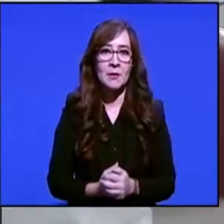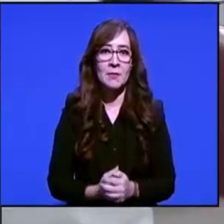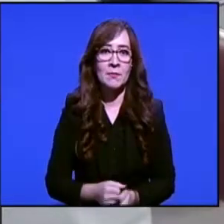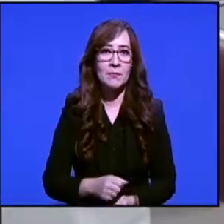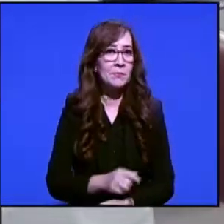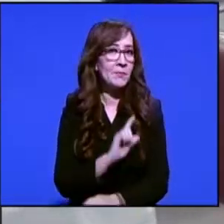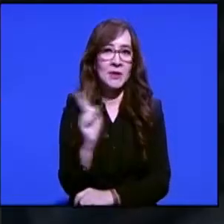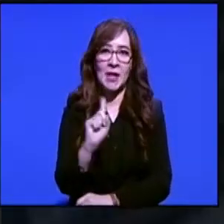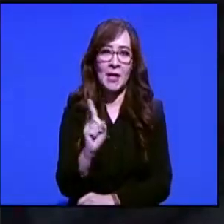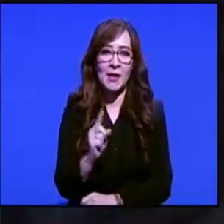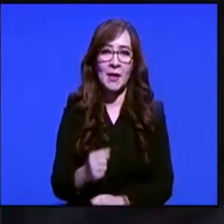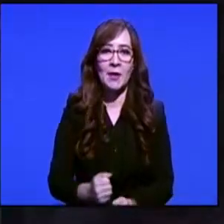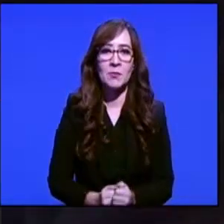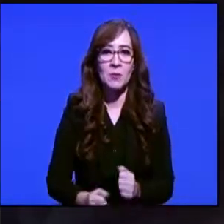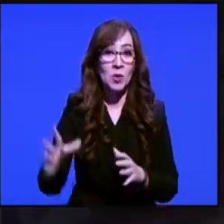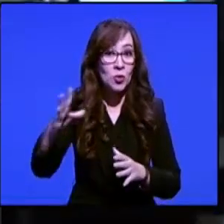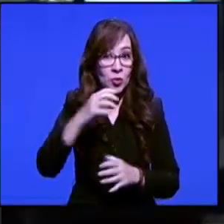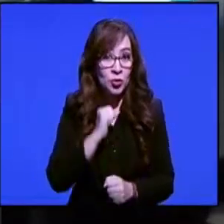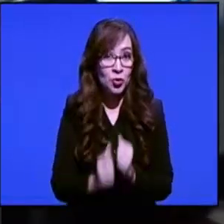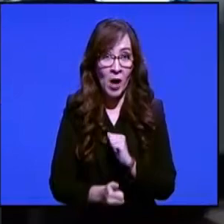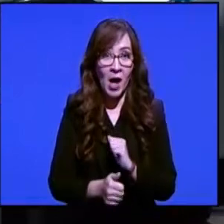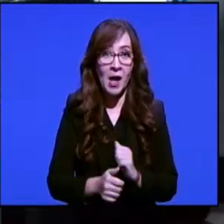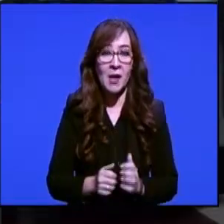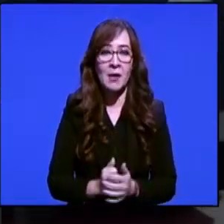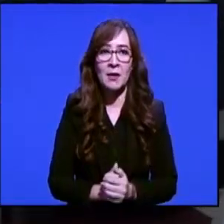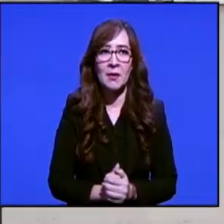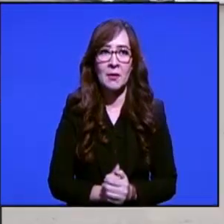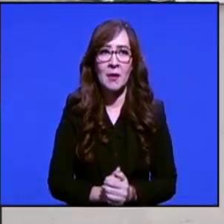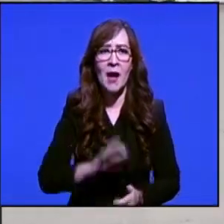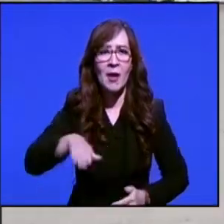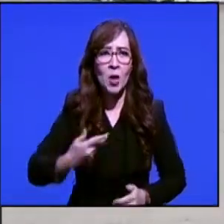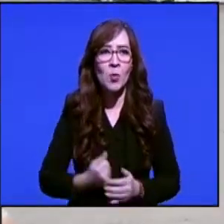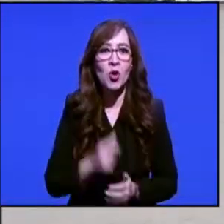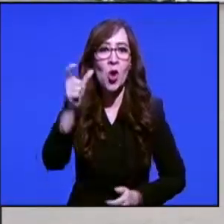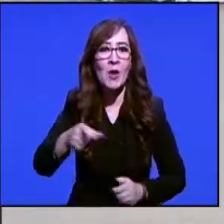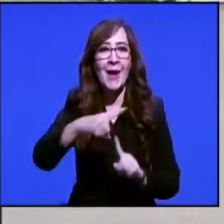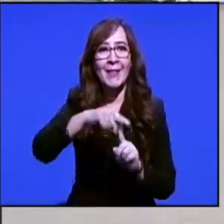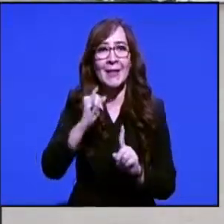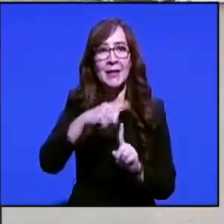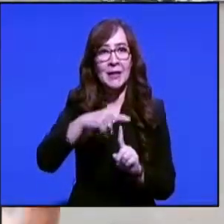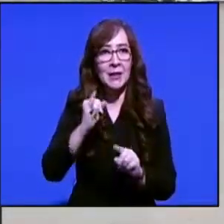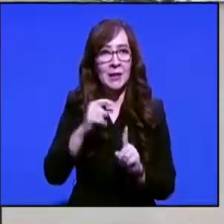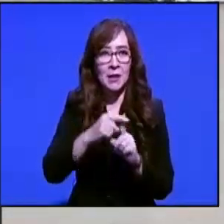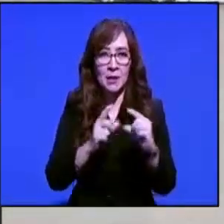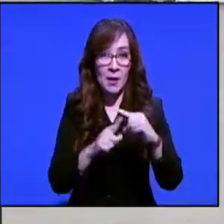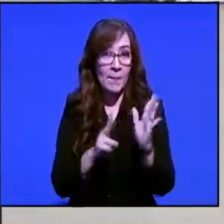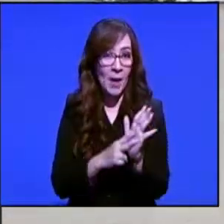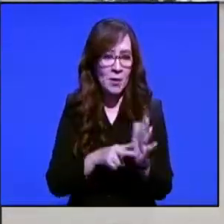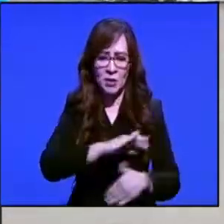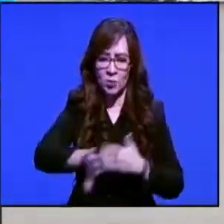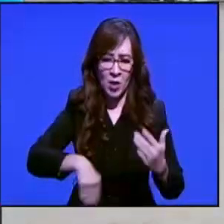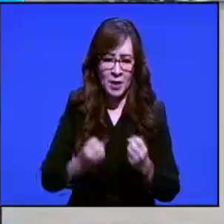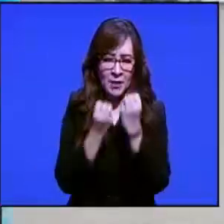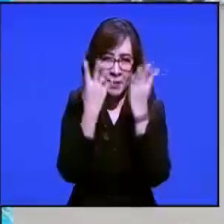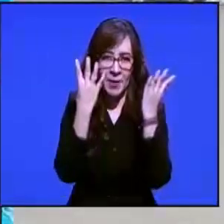peluang kecurangan, aksi suap, atau adanya peserta titipan. Ini sangat transparan, sangat terbuka, bisa